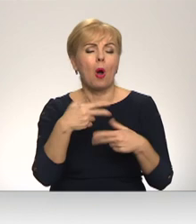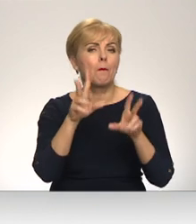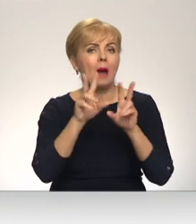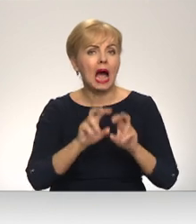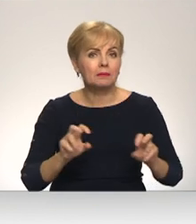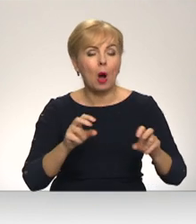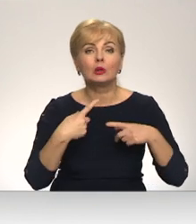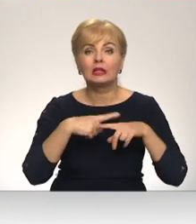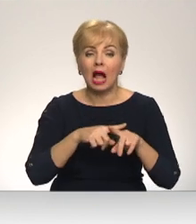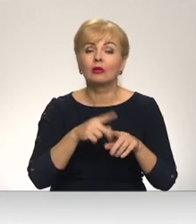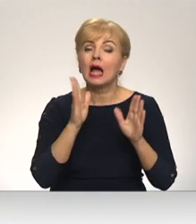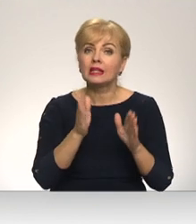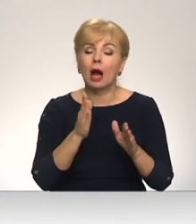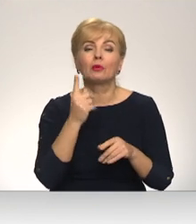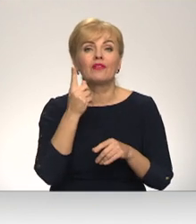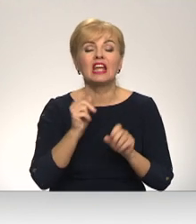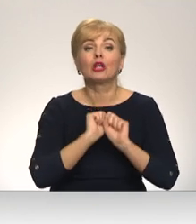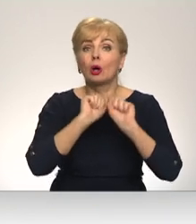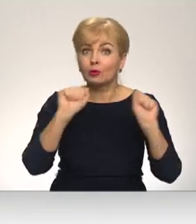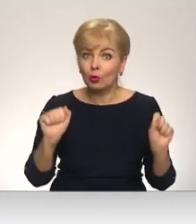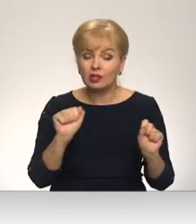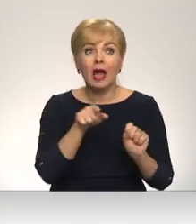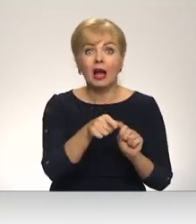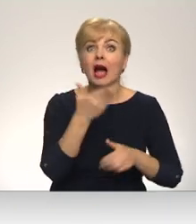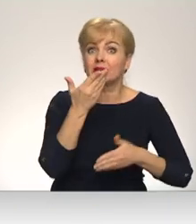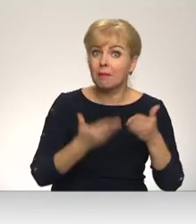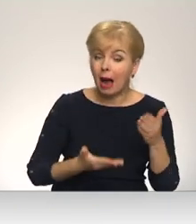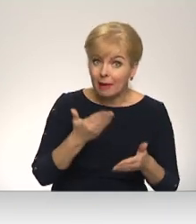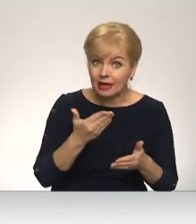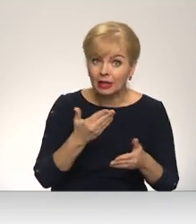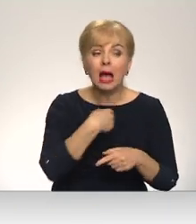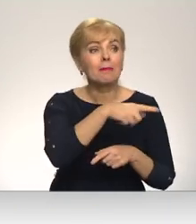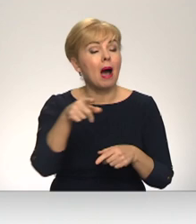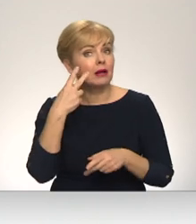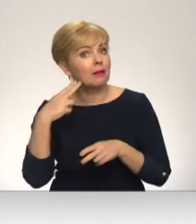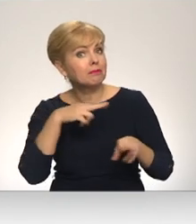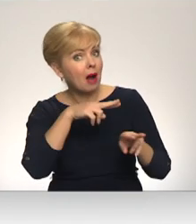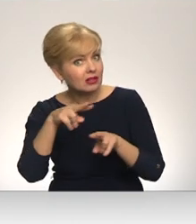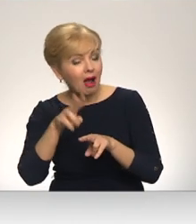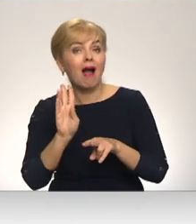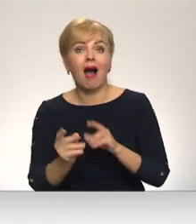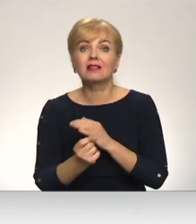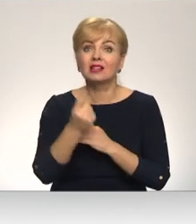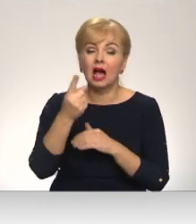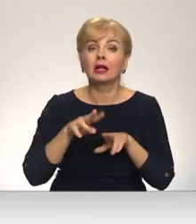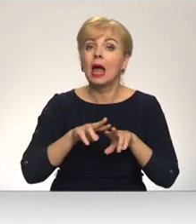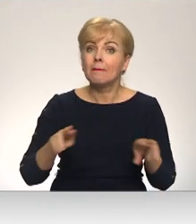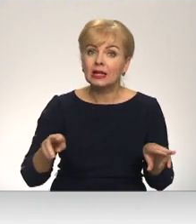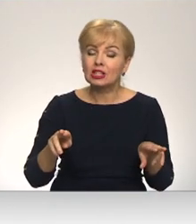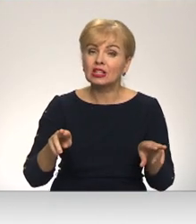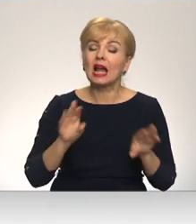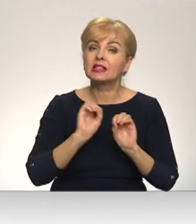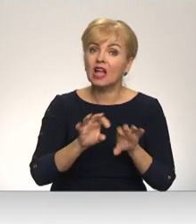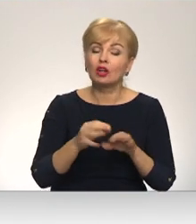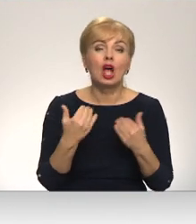tehnoloģija. Teiksim tā, ir jābūt vienam drosmīgiem, kurš pamēģina, paeksperimentē un pārējie paskatās, kā tad sanāk. Ministrijā RTV